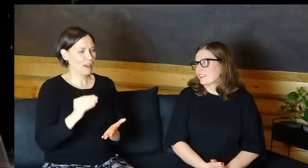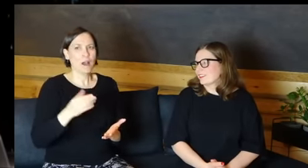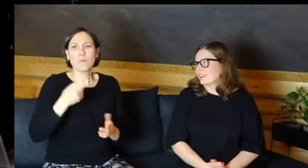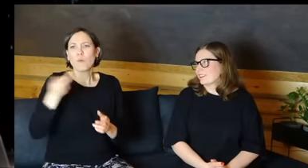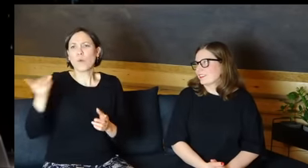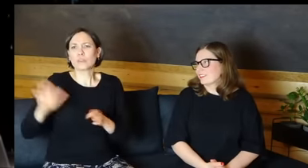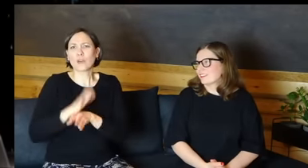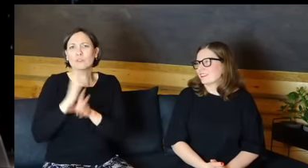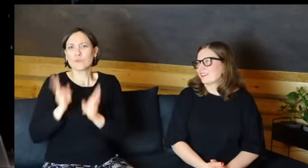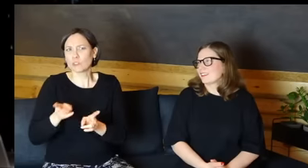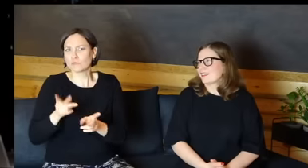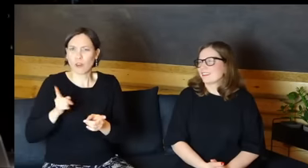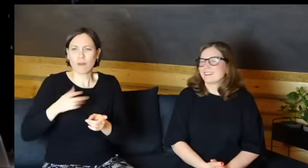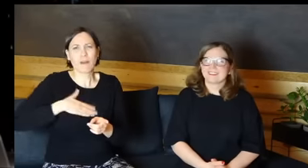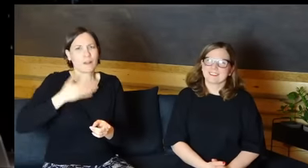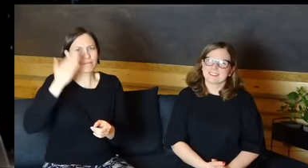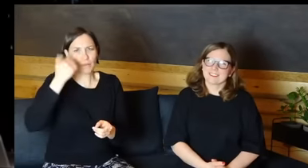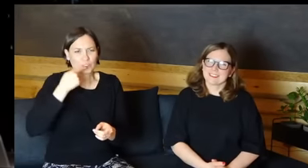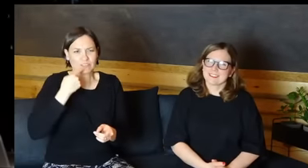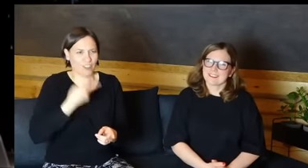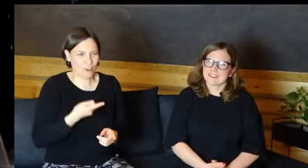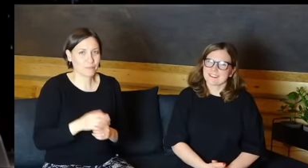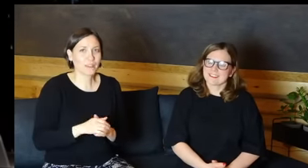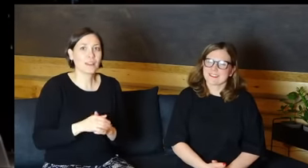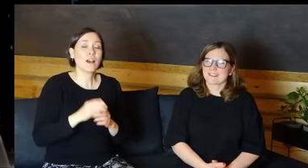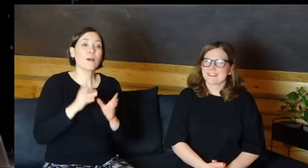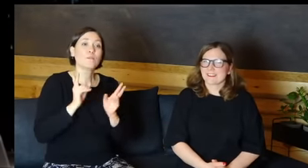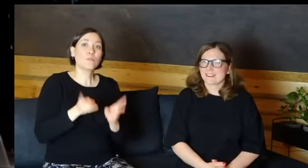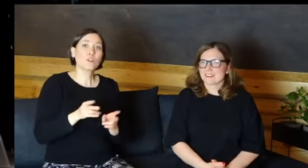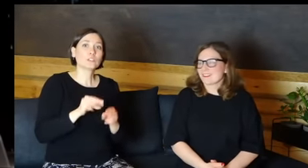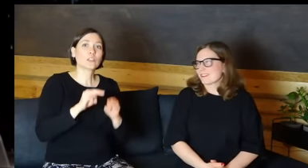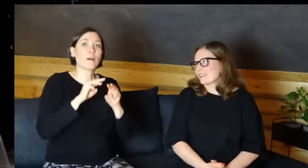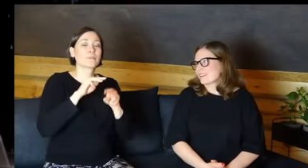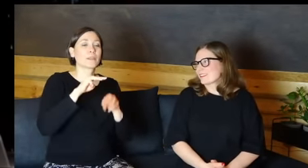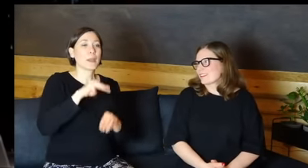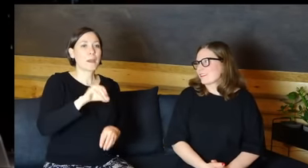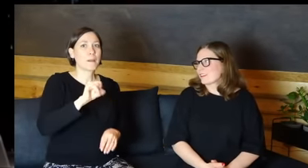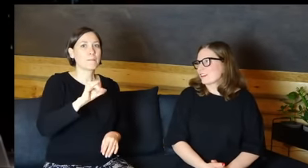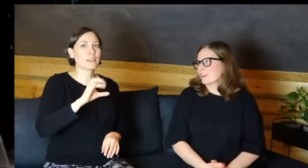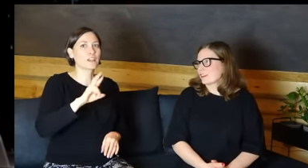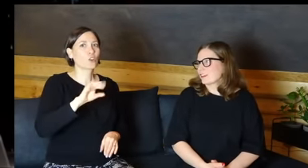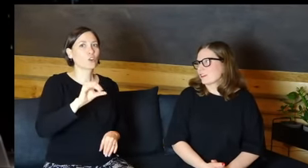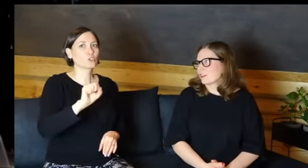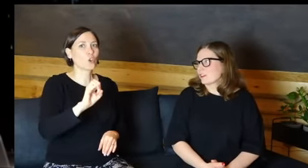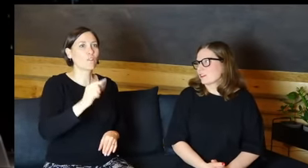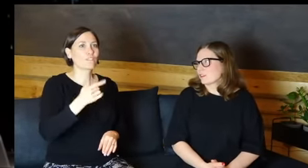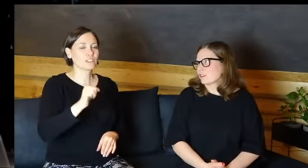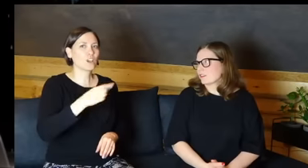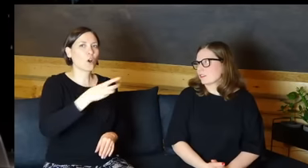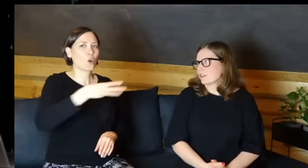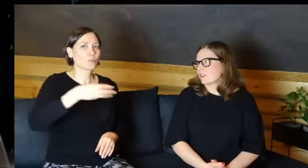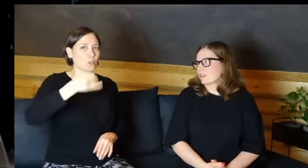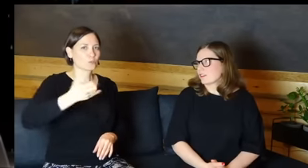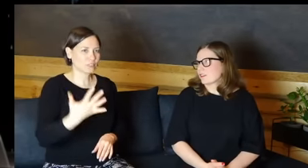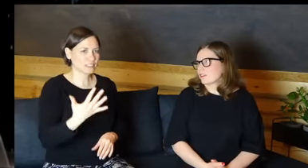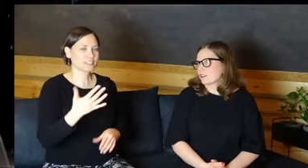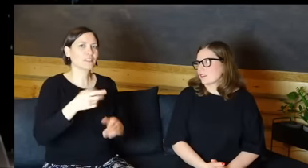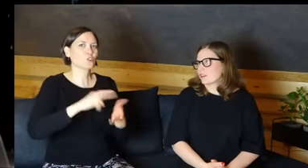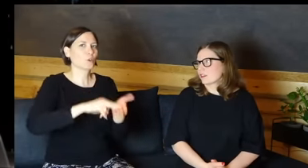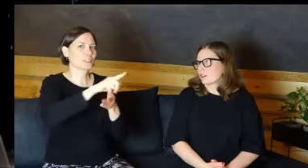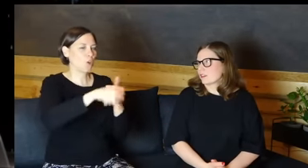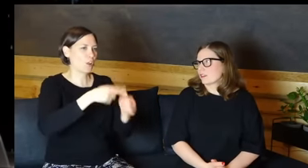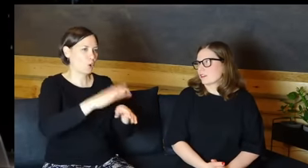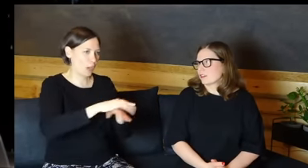mainitsematta. Me on otettu Microsoft O365 ympäristöä käyttöön tuolla toimistolla ja niin edelleen. Ja